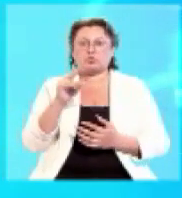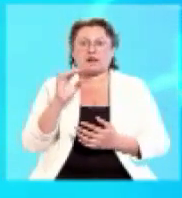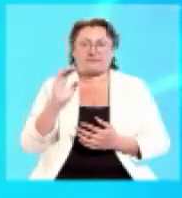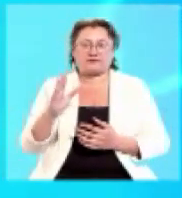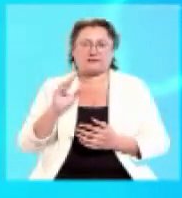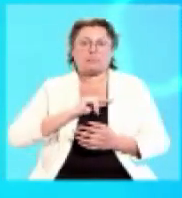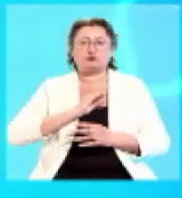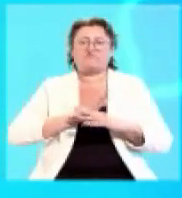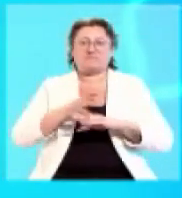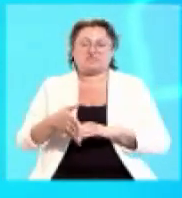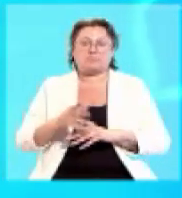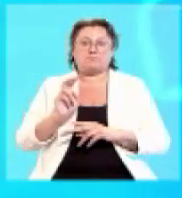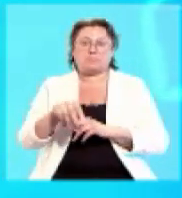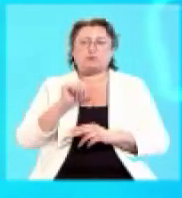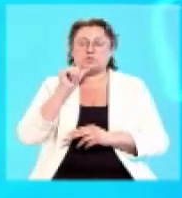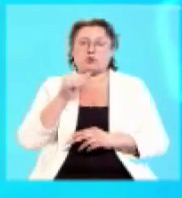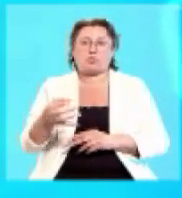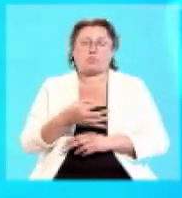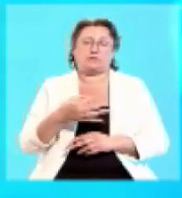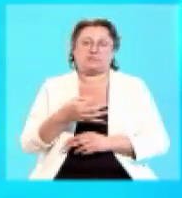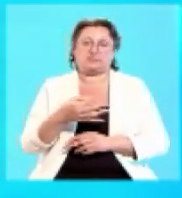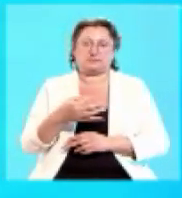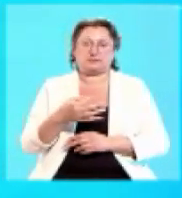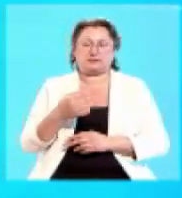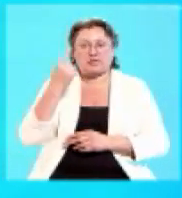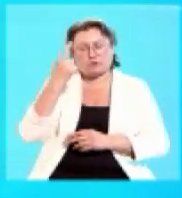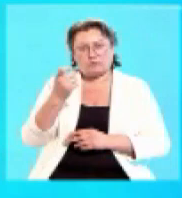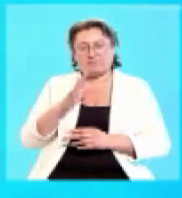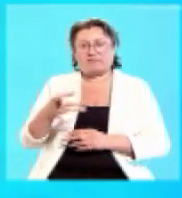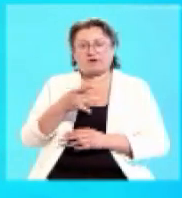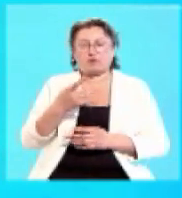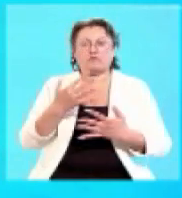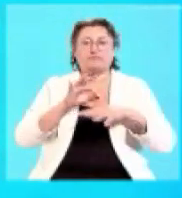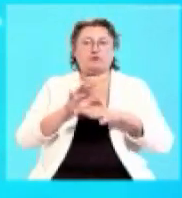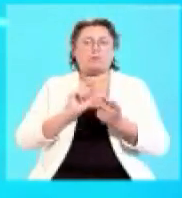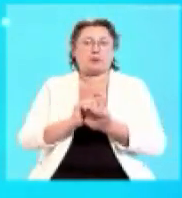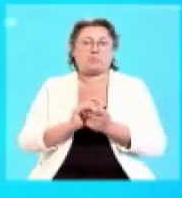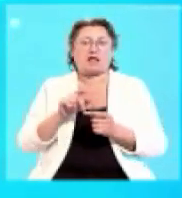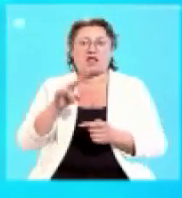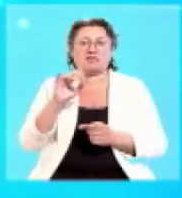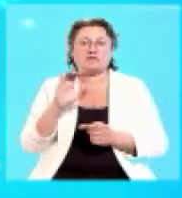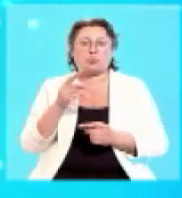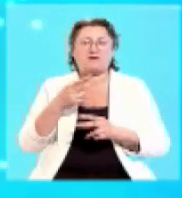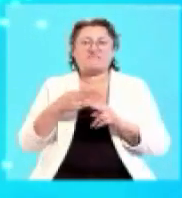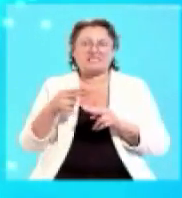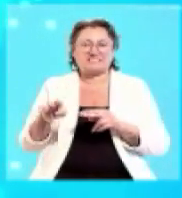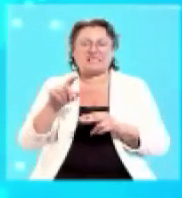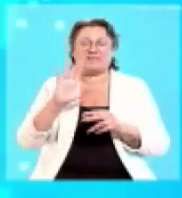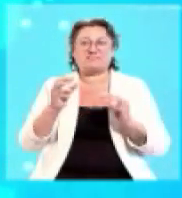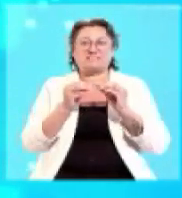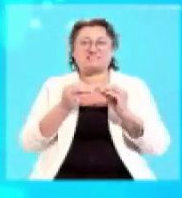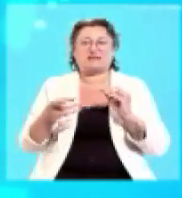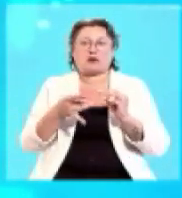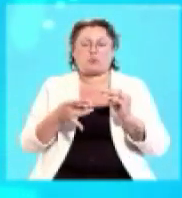рабочим визитом накануне он посетил Кустанайскую область. Напомним, в регионе идет борьба с насекомыми-вредителями в 10